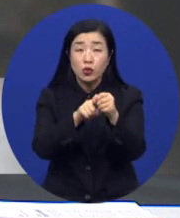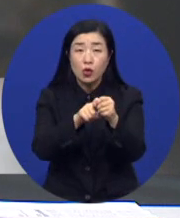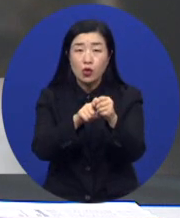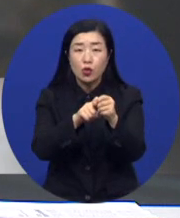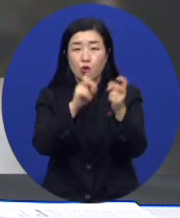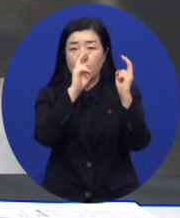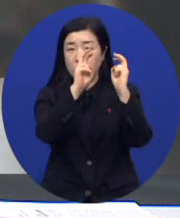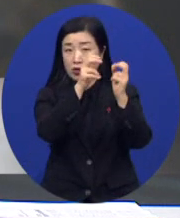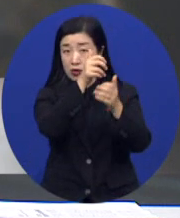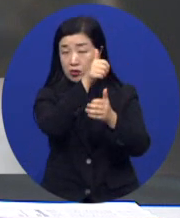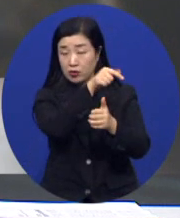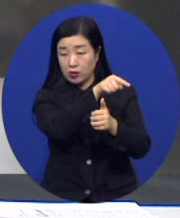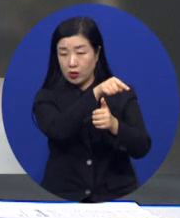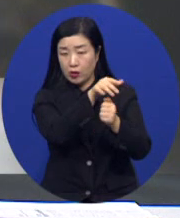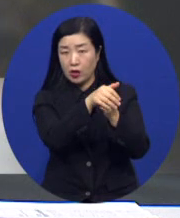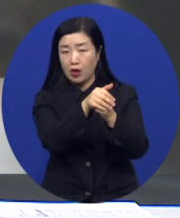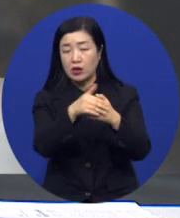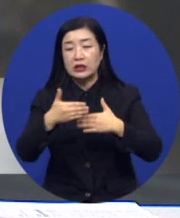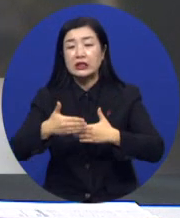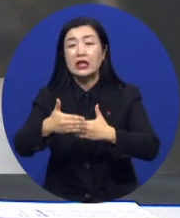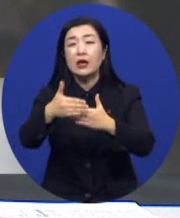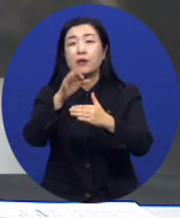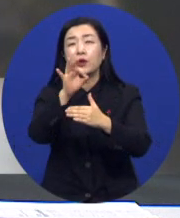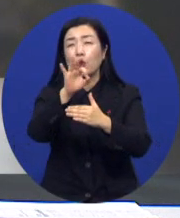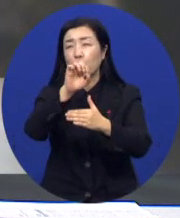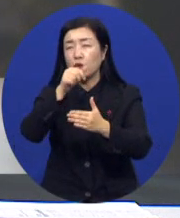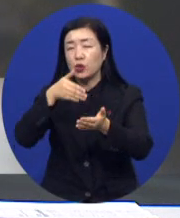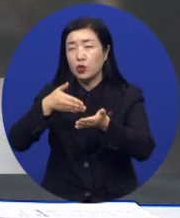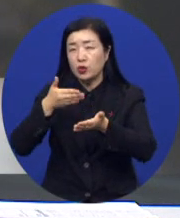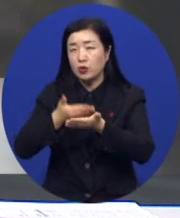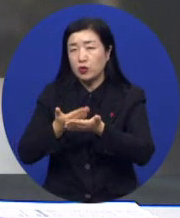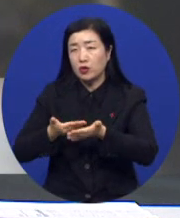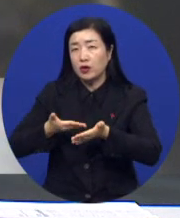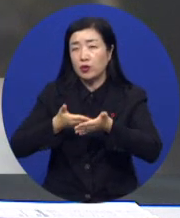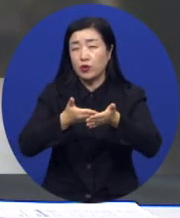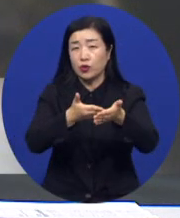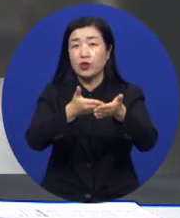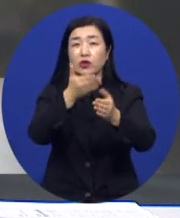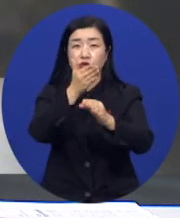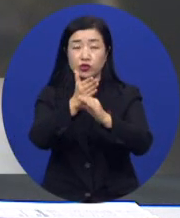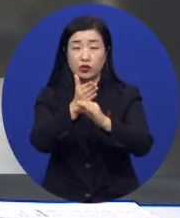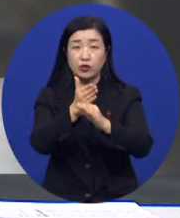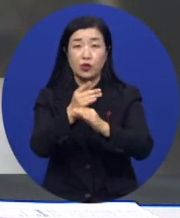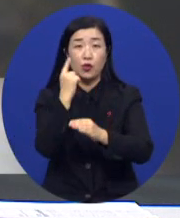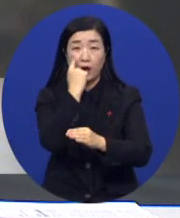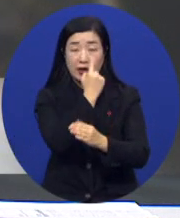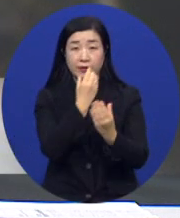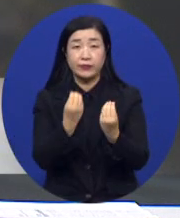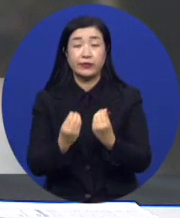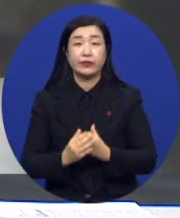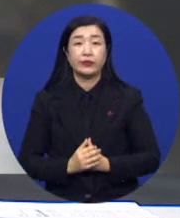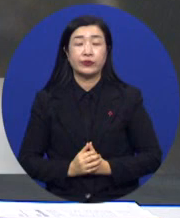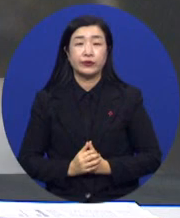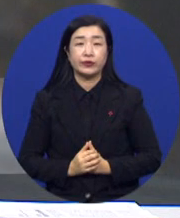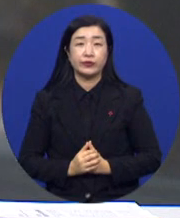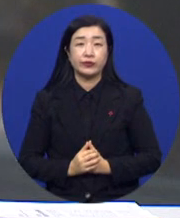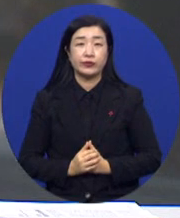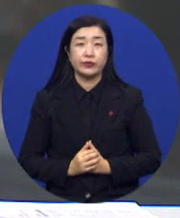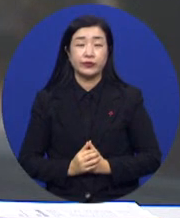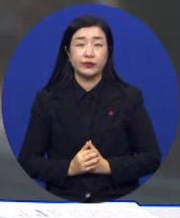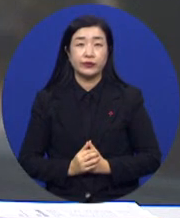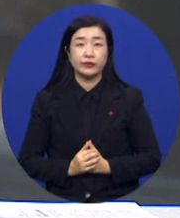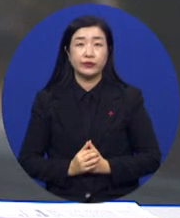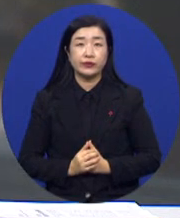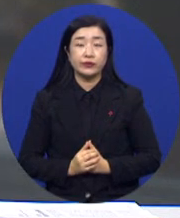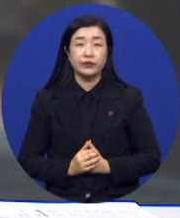건설 사업자에게 진행비 명목으로 돈을 요구하고 있는 것으로 확인됐습니다. 권혁태 기자가 단독 취재했습니다.